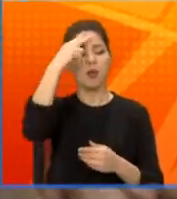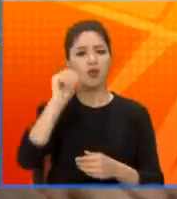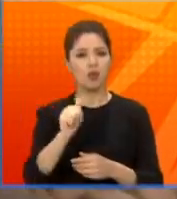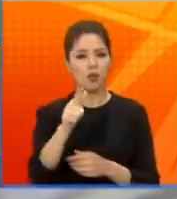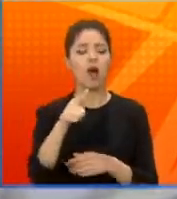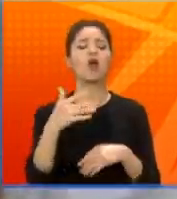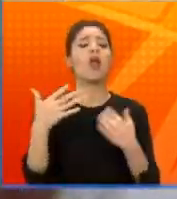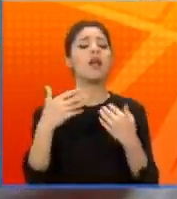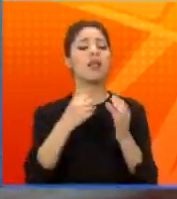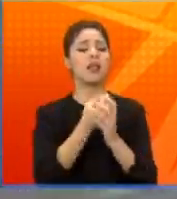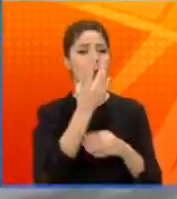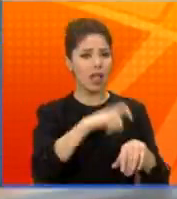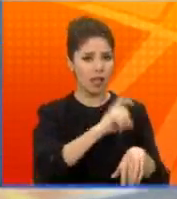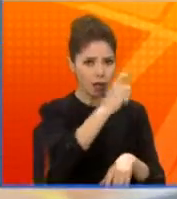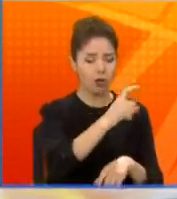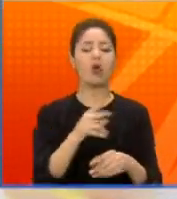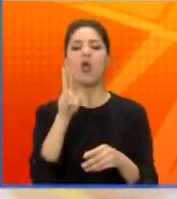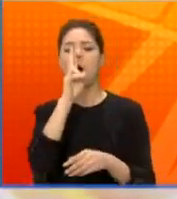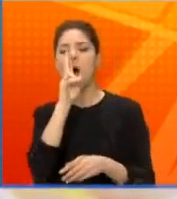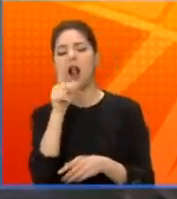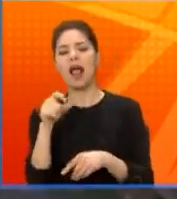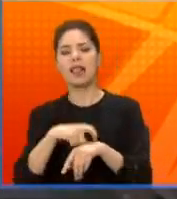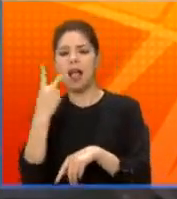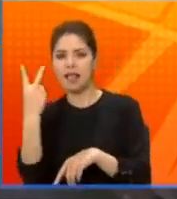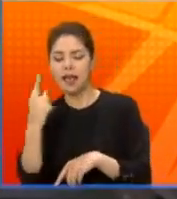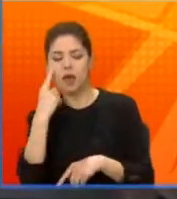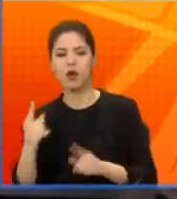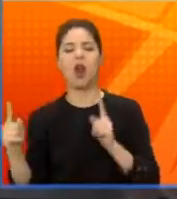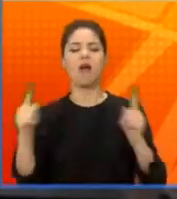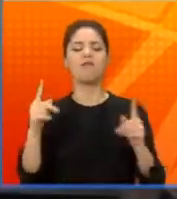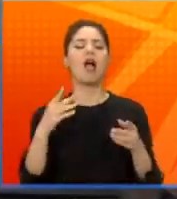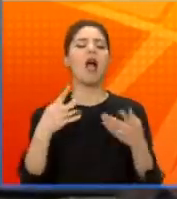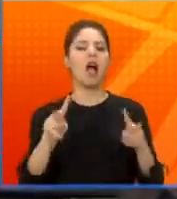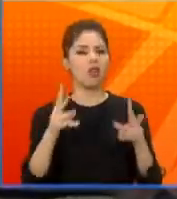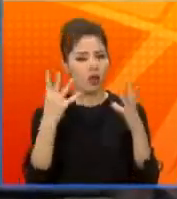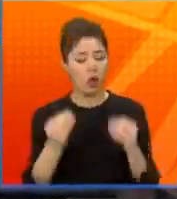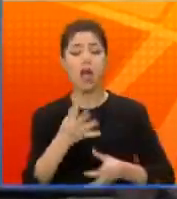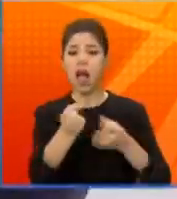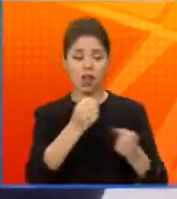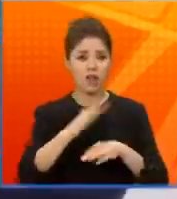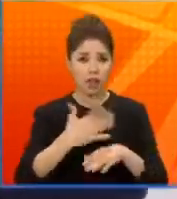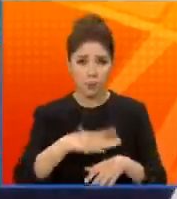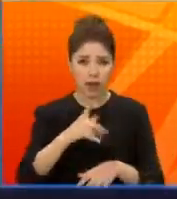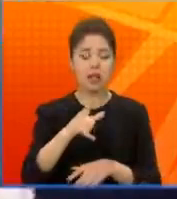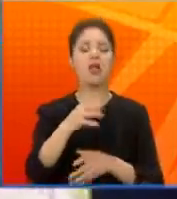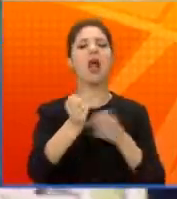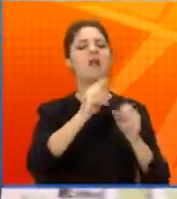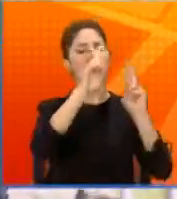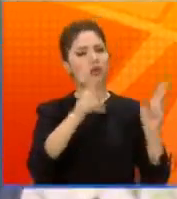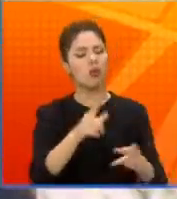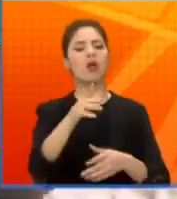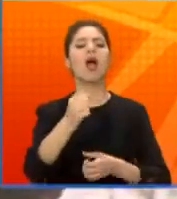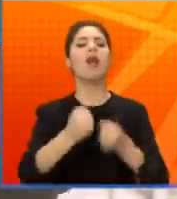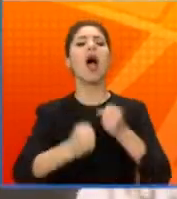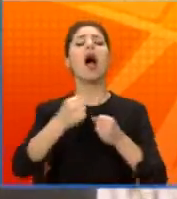sabah 9'dan öğlen 2'ye kadar açık olacak. Alışverişini yapmak isteyenler en yakınındaki marketlere otomobil